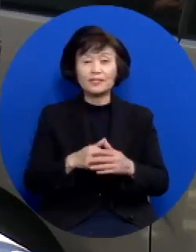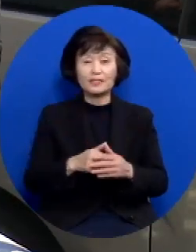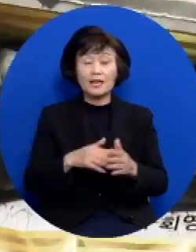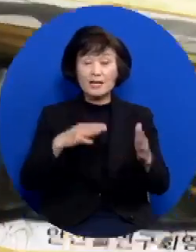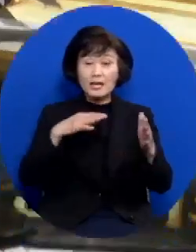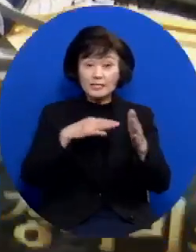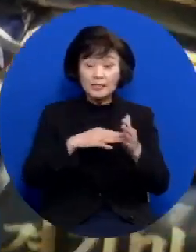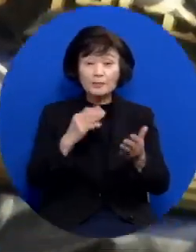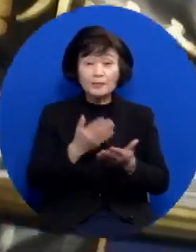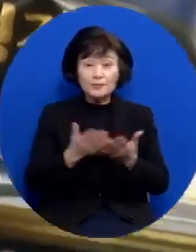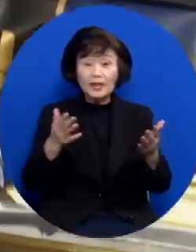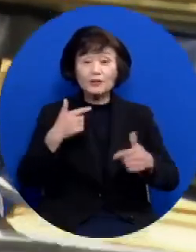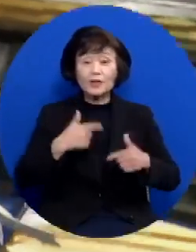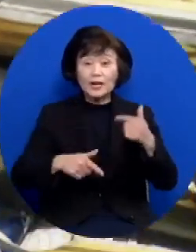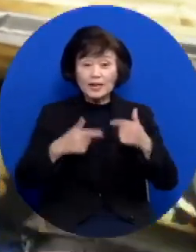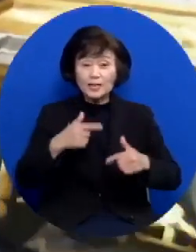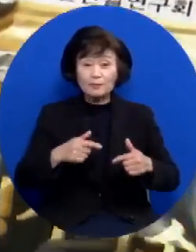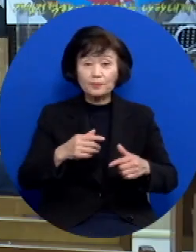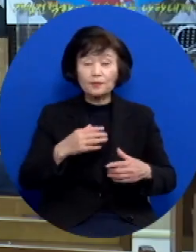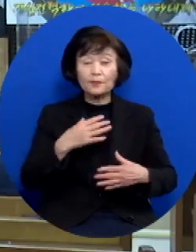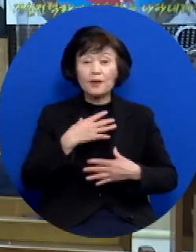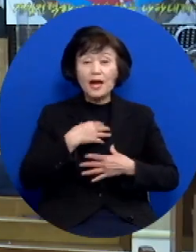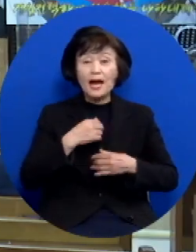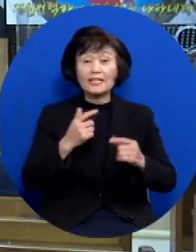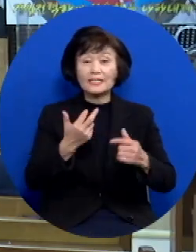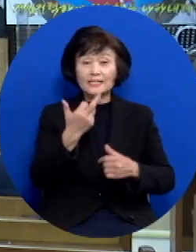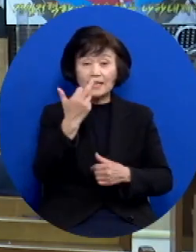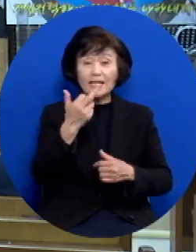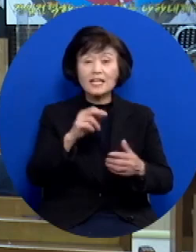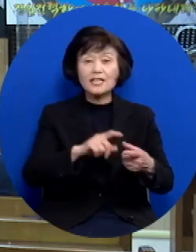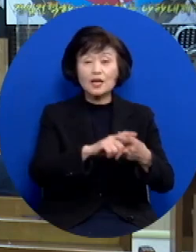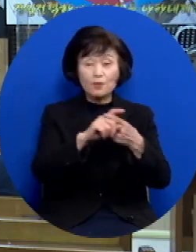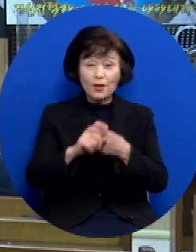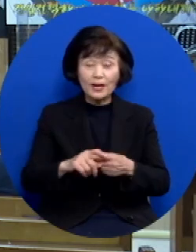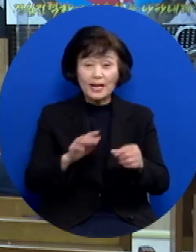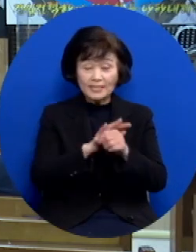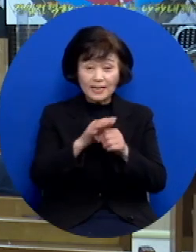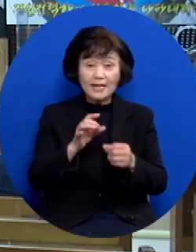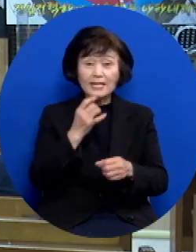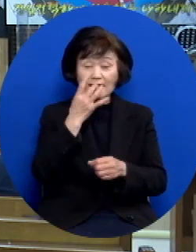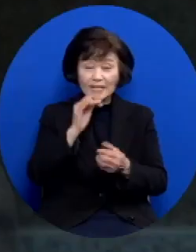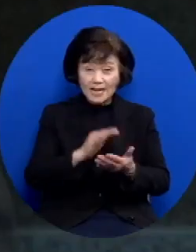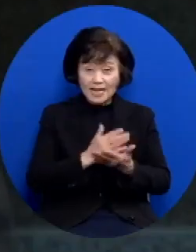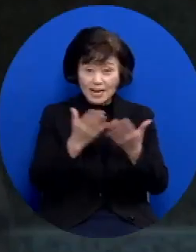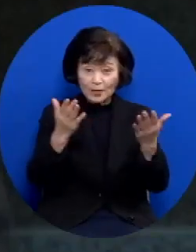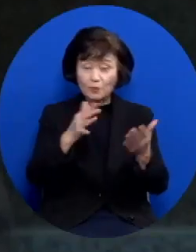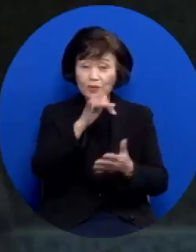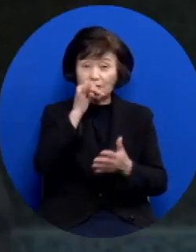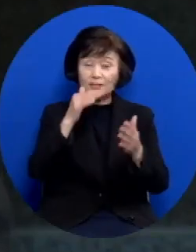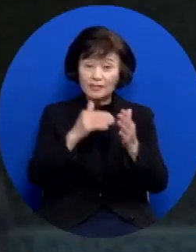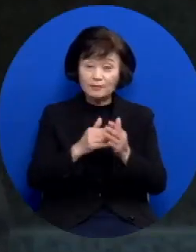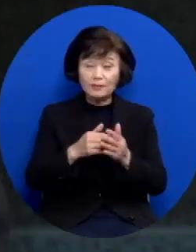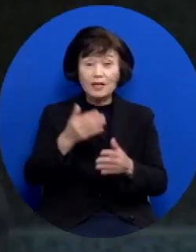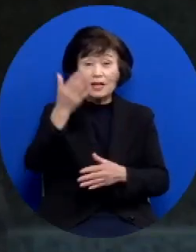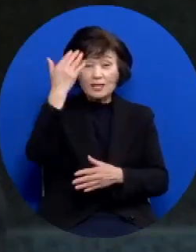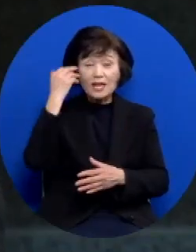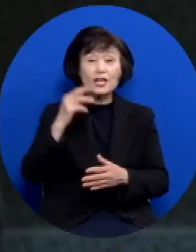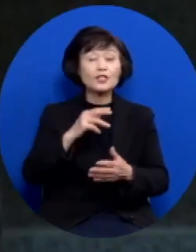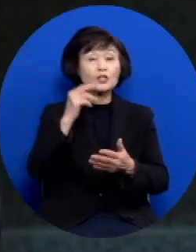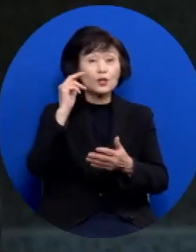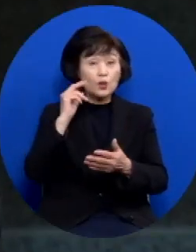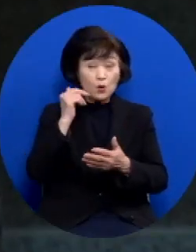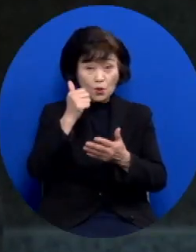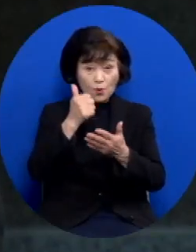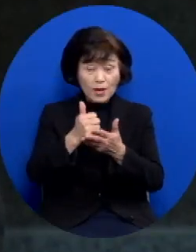사단법인 나눔과 기쁨 안산협의회가 사랑의 쌀 나눔 행사를 가졌습니다. 안산기독교총연합회 증경총회장 박종배